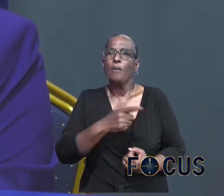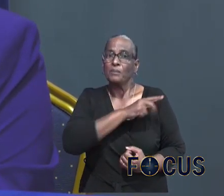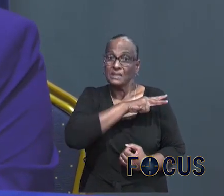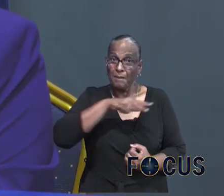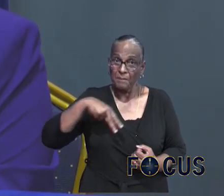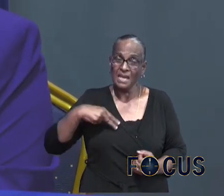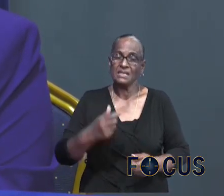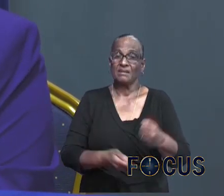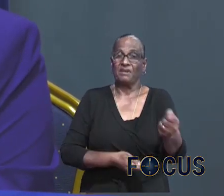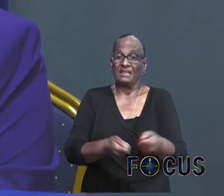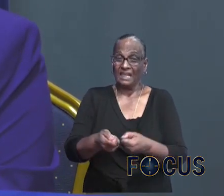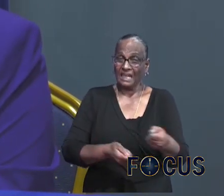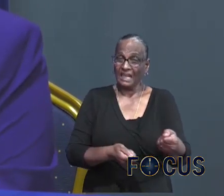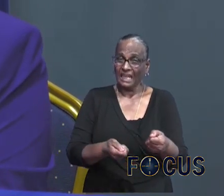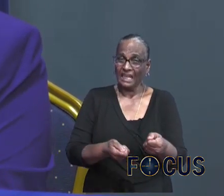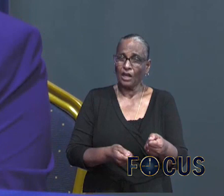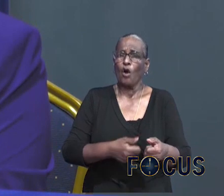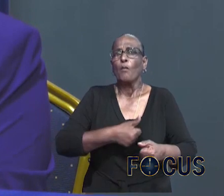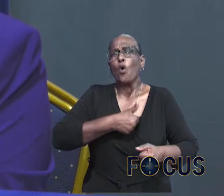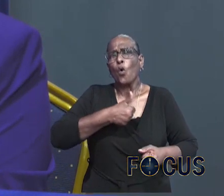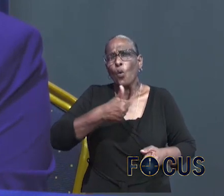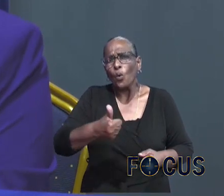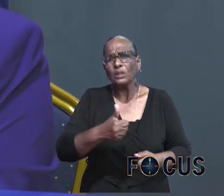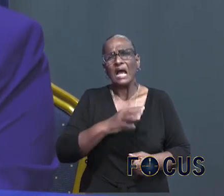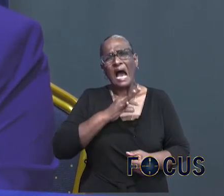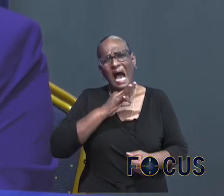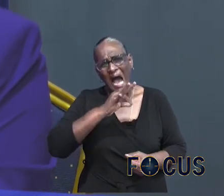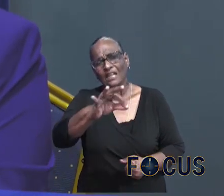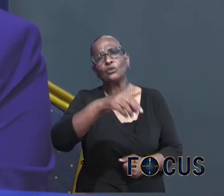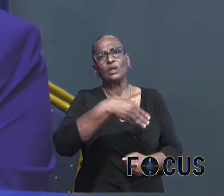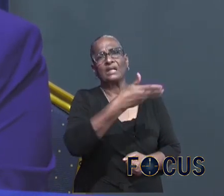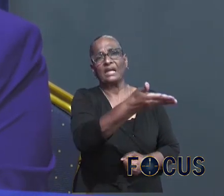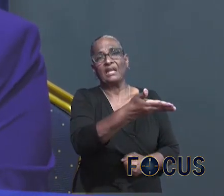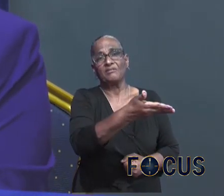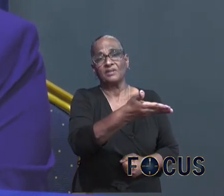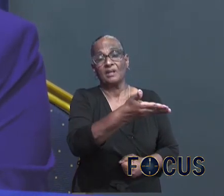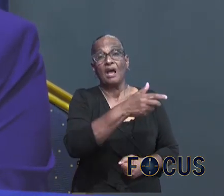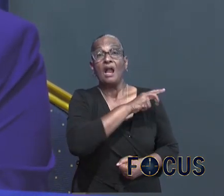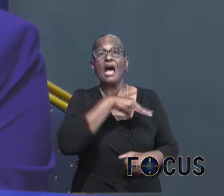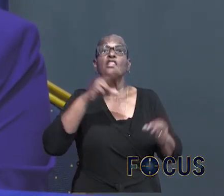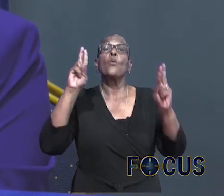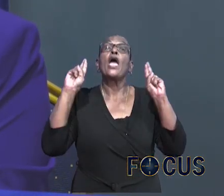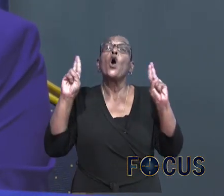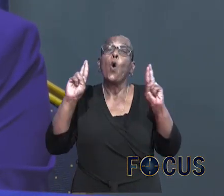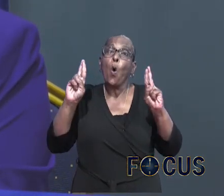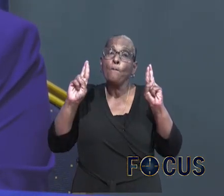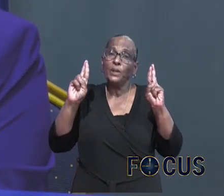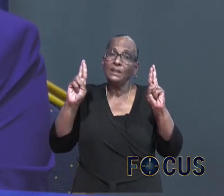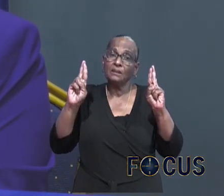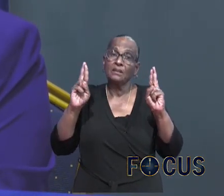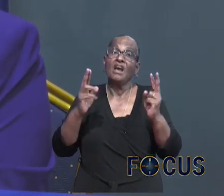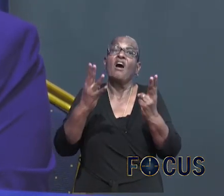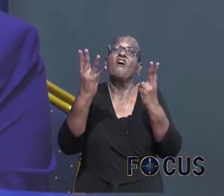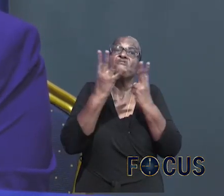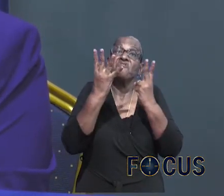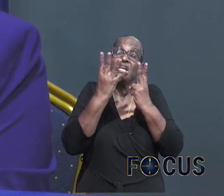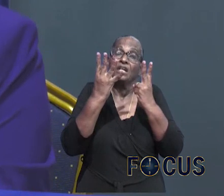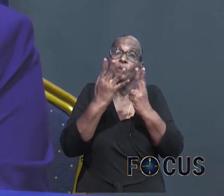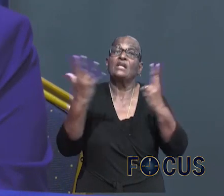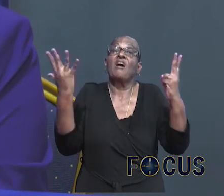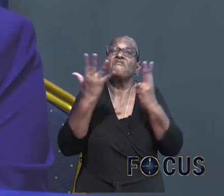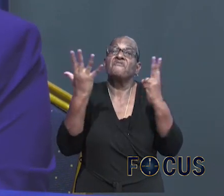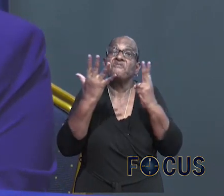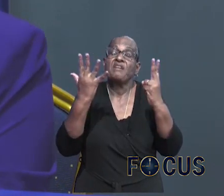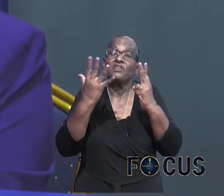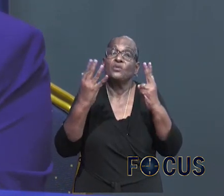van de regering om daar een afdoend antwoord op te vinden. Laten we hopen dat we tegen 24, 25 mei